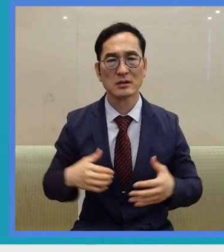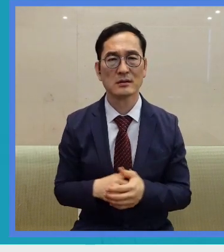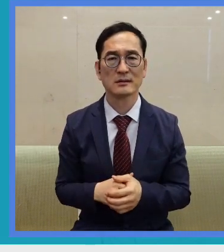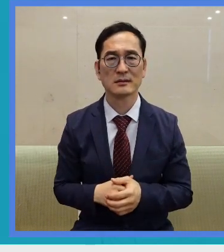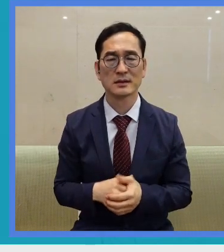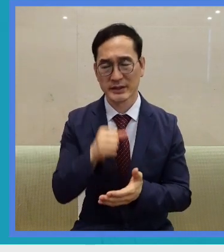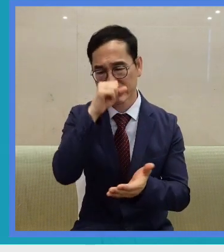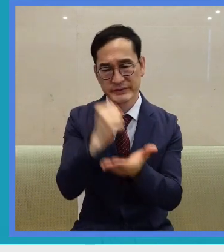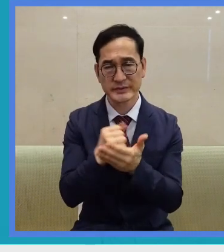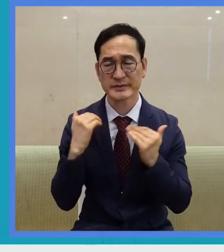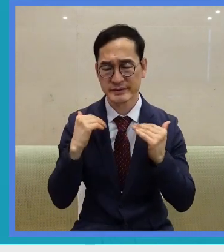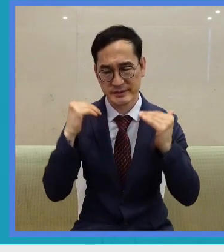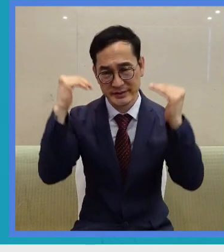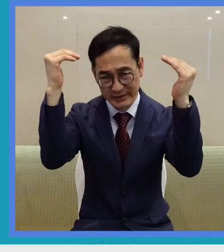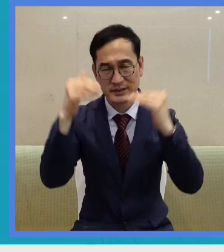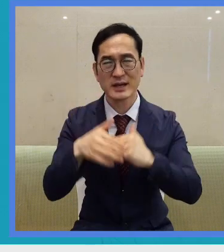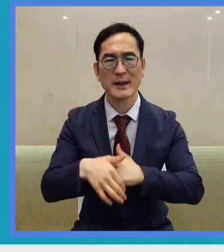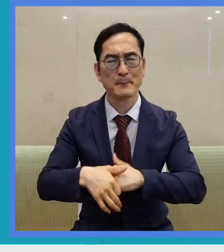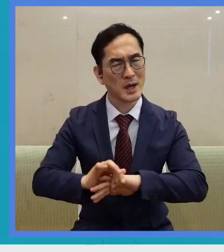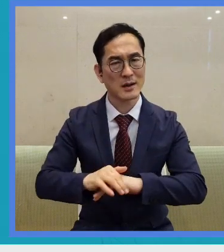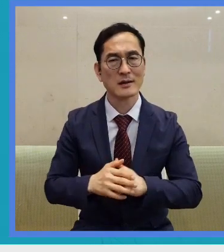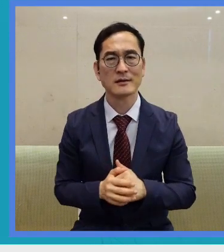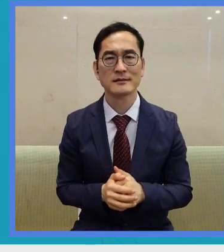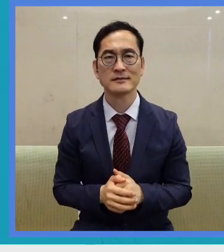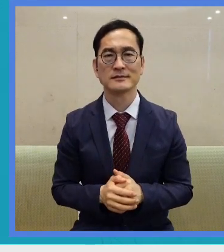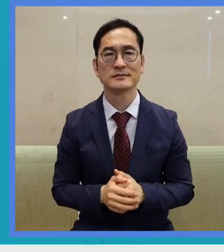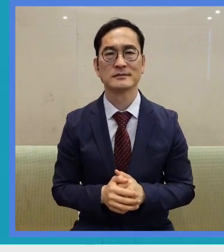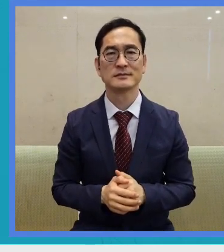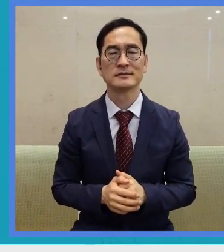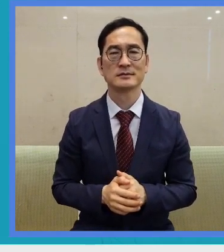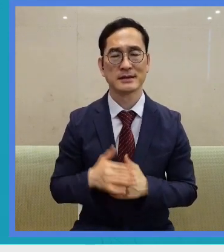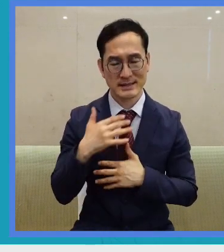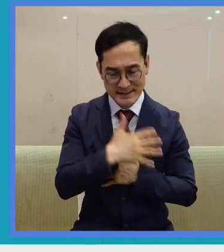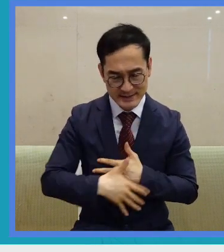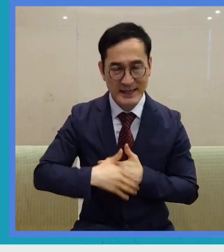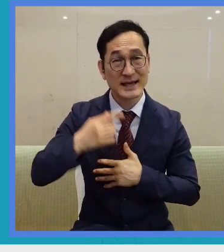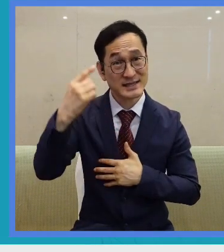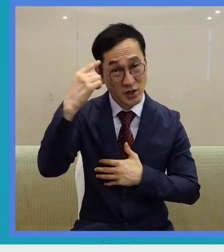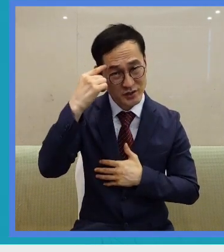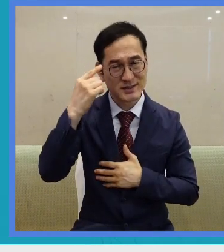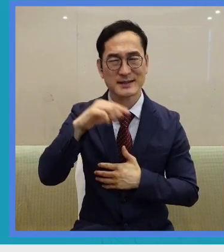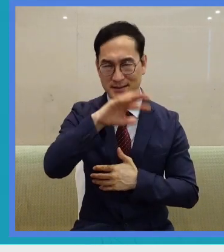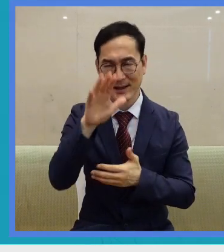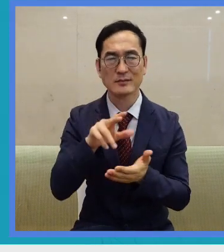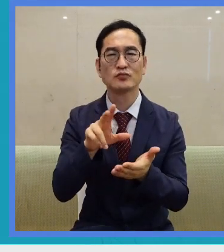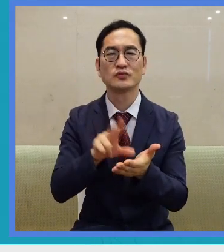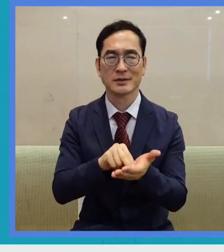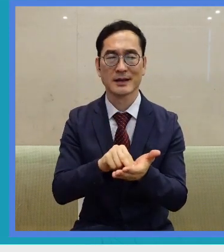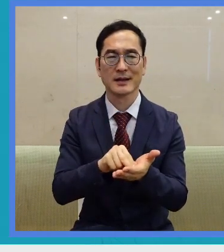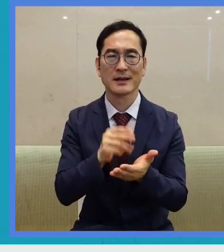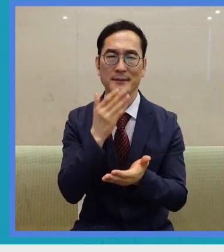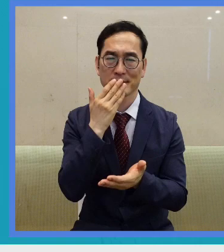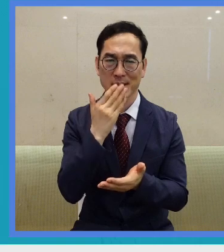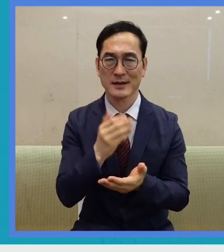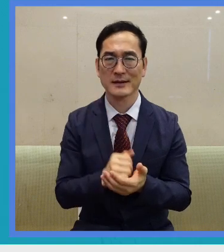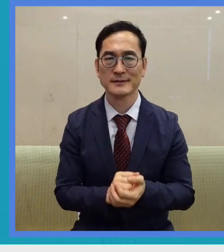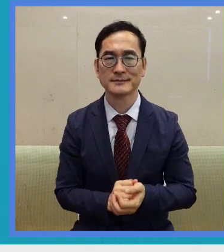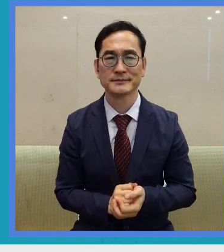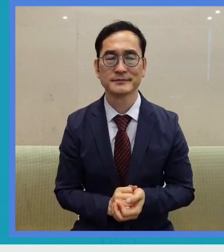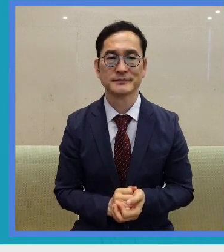심폐 기능 이런 발달, 그러니까 신체적 발달 플러스 정신적 발달 이런 게 모두 이제 문제가 될 수 있다라고 이야기를 합니다.